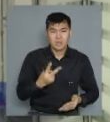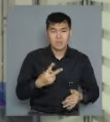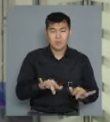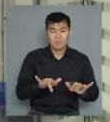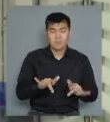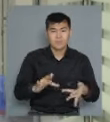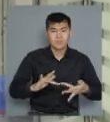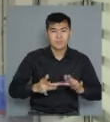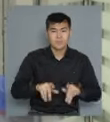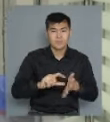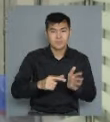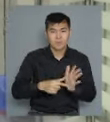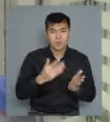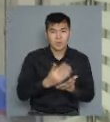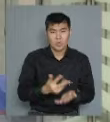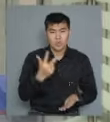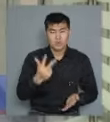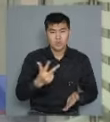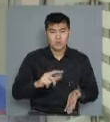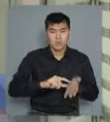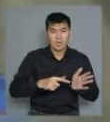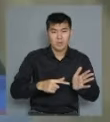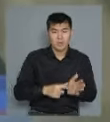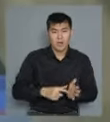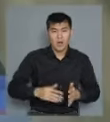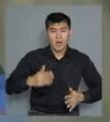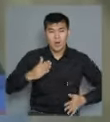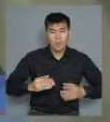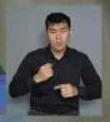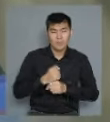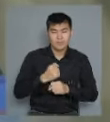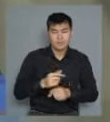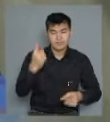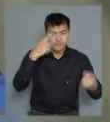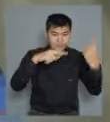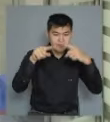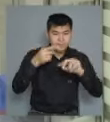программинг кабинеті, үшіншісі біздің робототехника кабинеті.